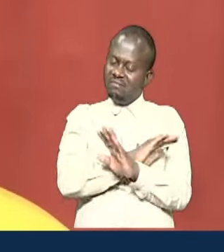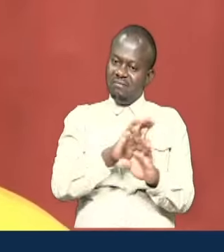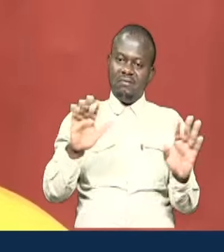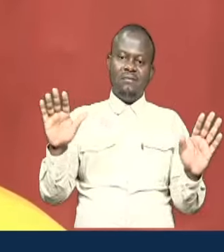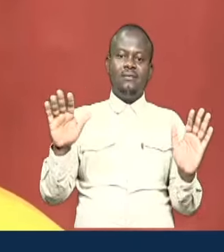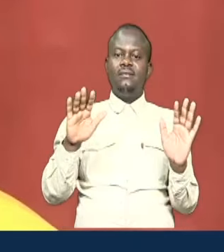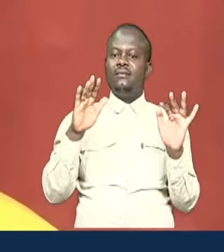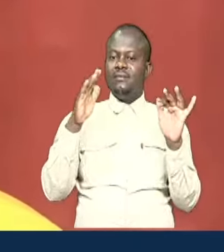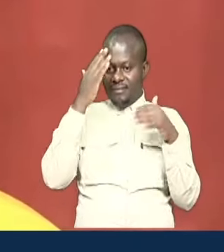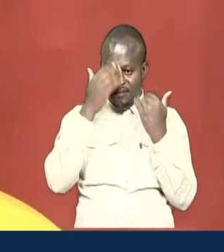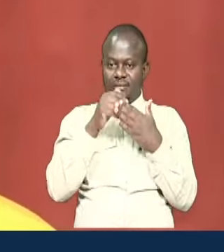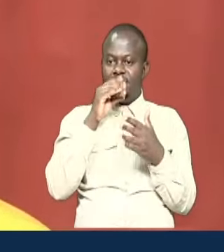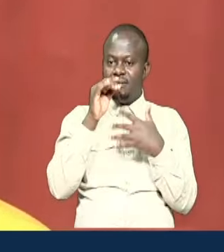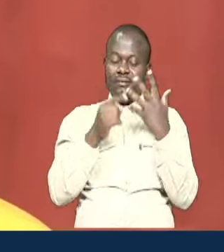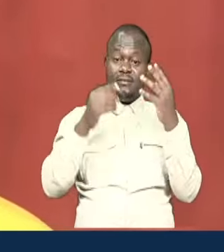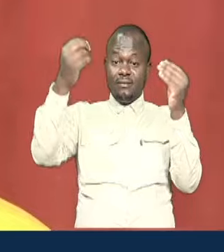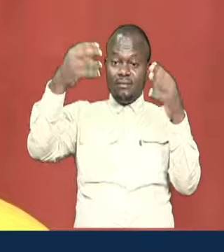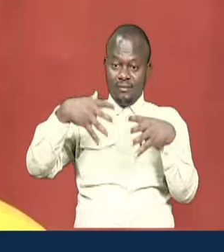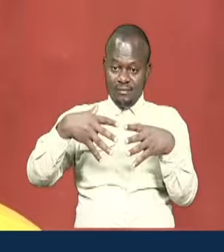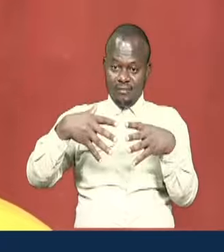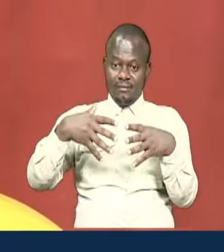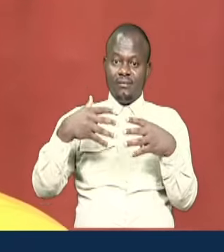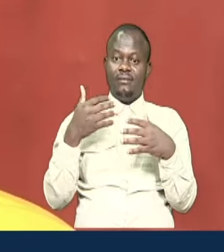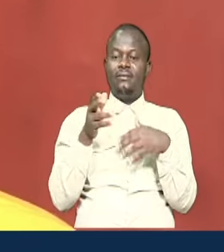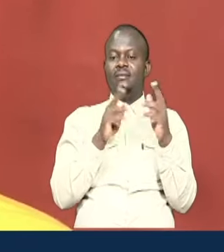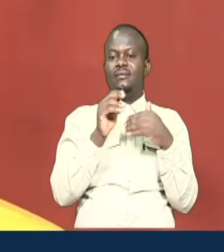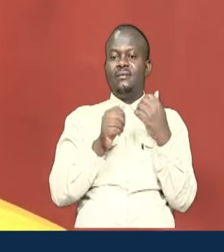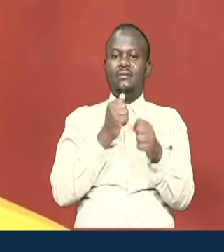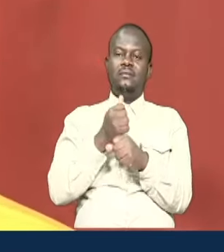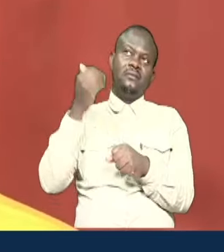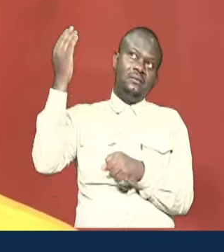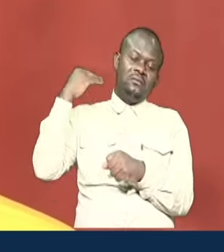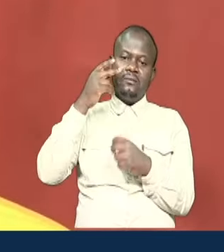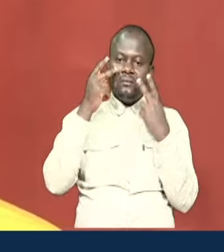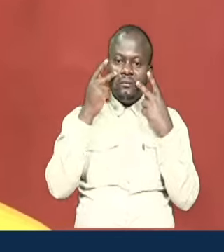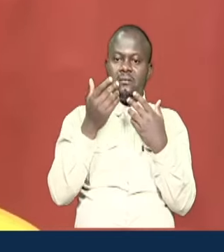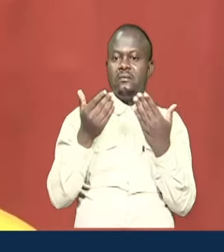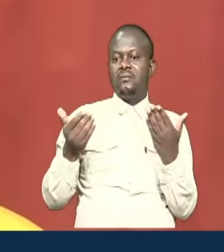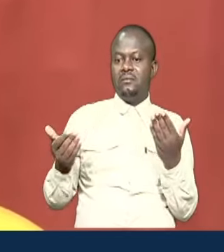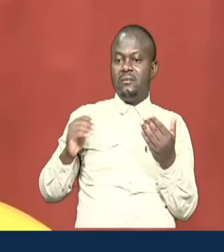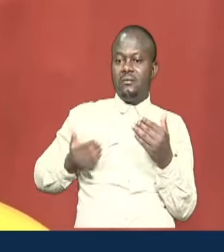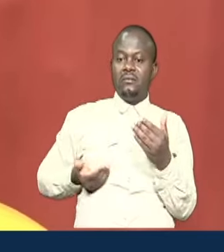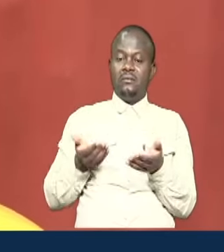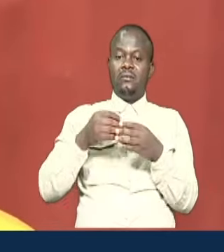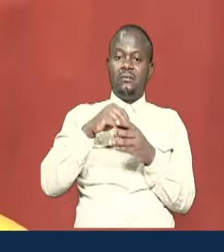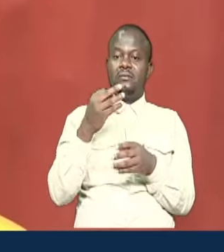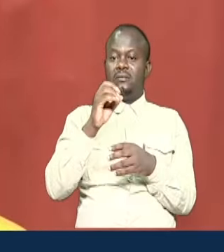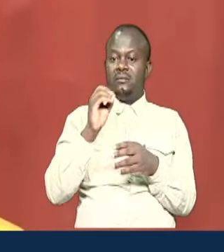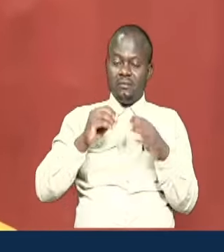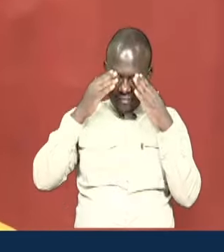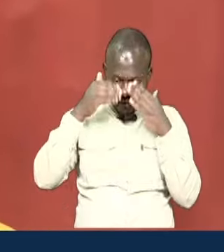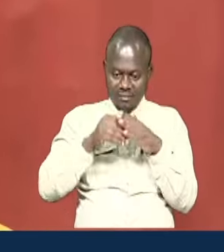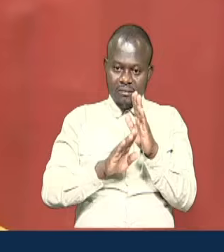gutinyuka kuko baravuga ibintu bifatika ubundi imyaka ishize usanga umugore ahaguruka muri 30% ukumva aribanda ku iterambere